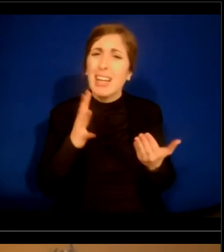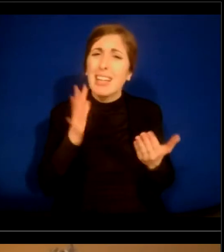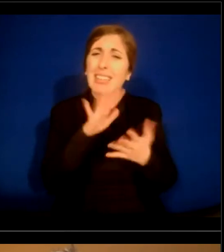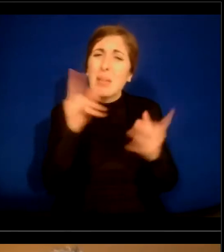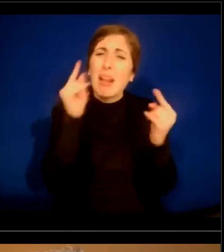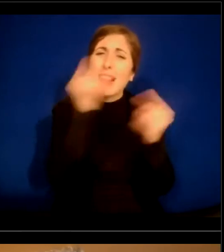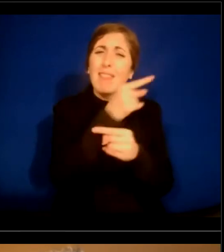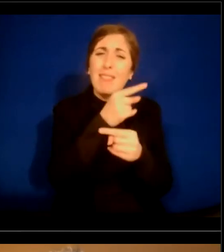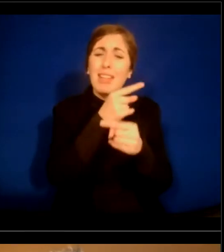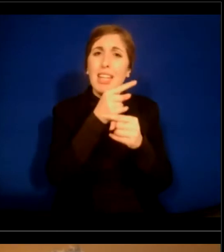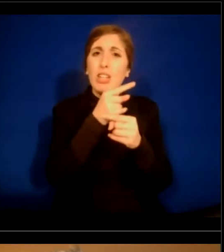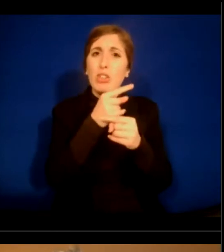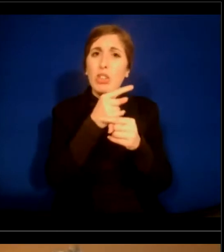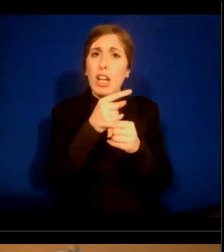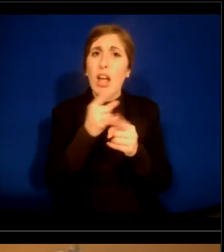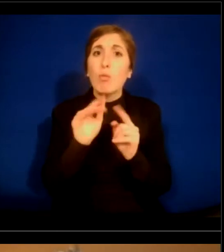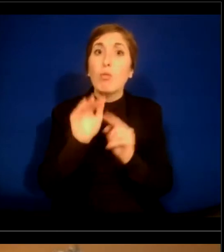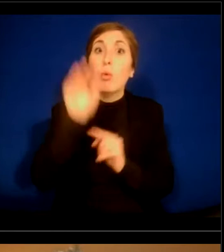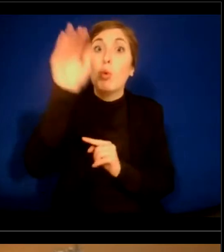da immaginare nel futuro.